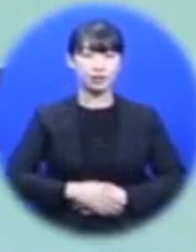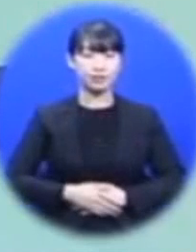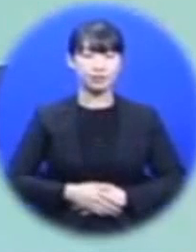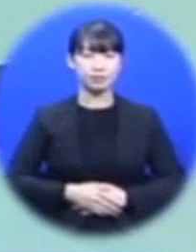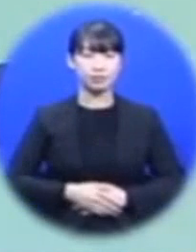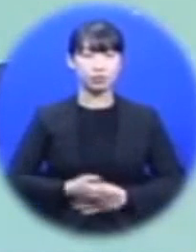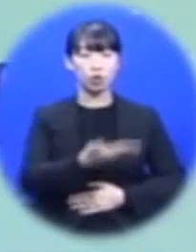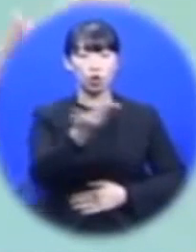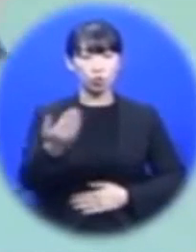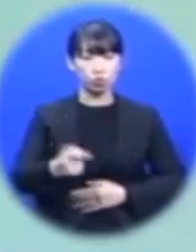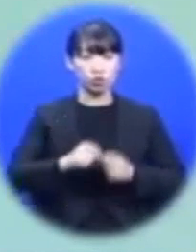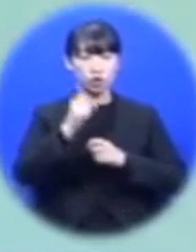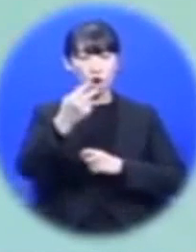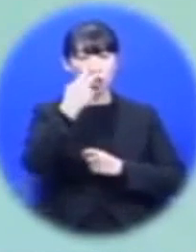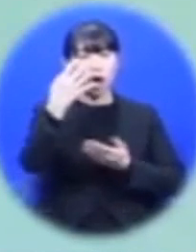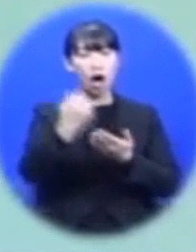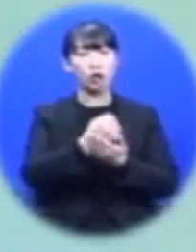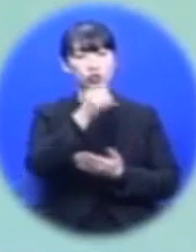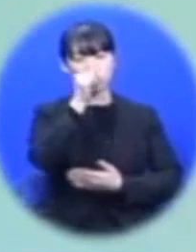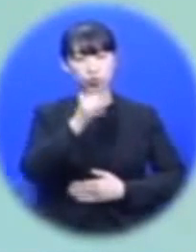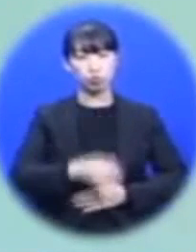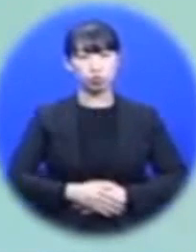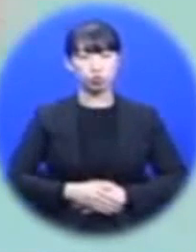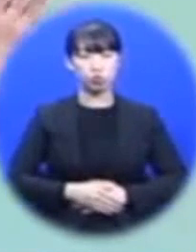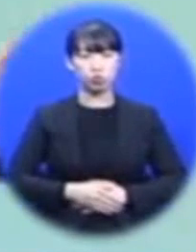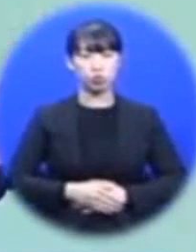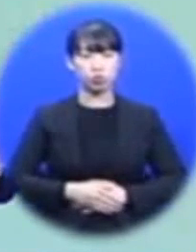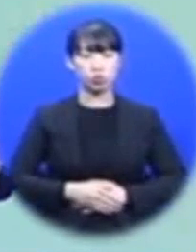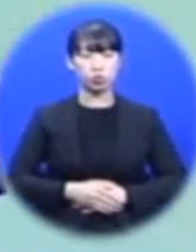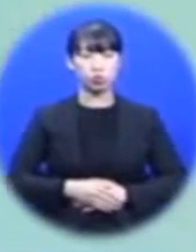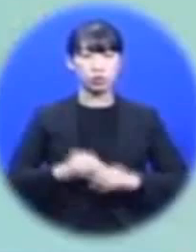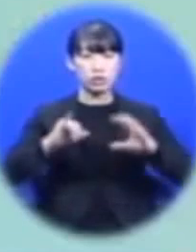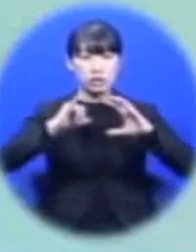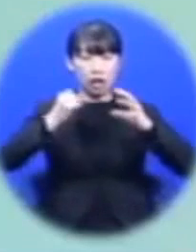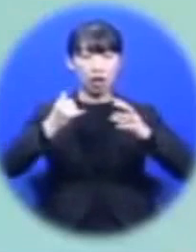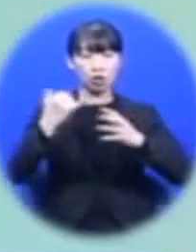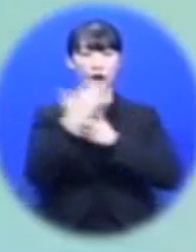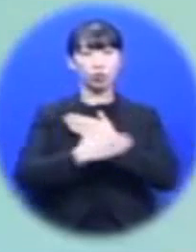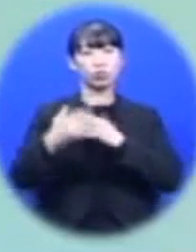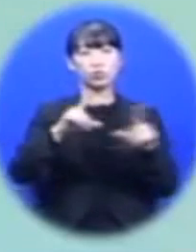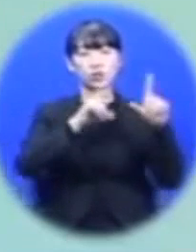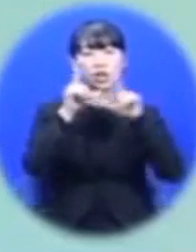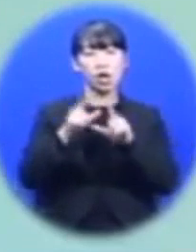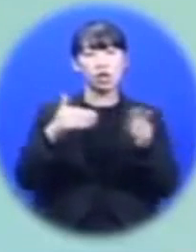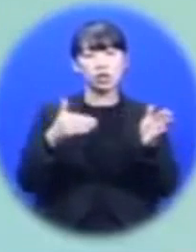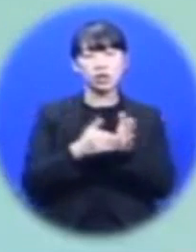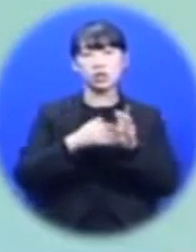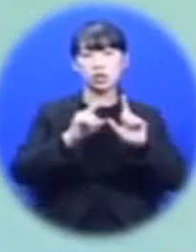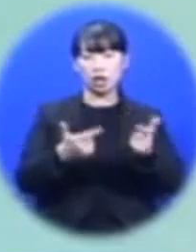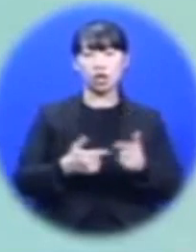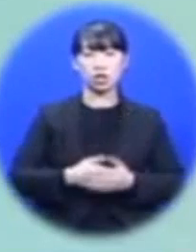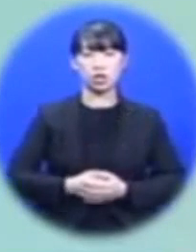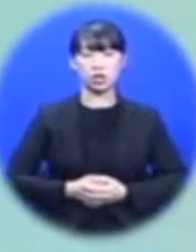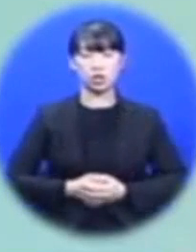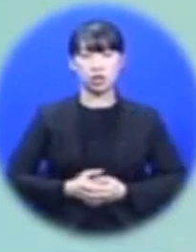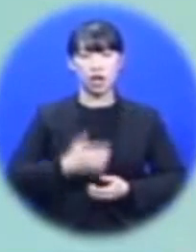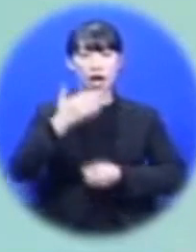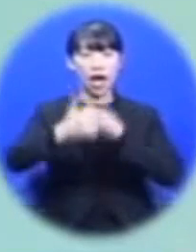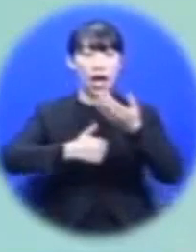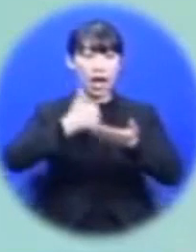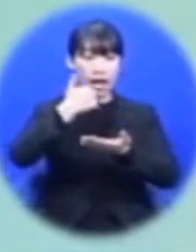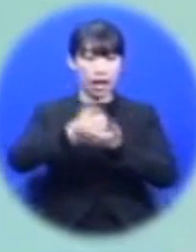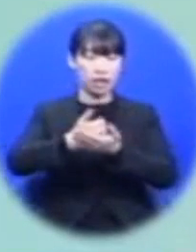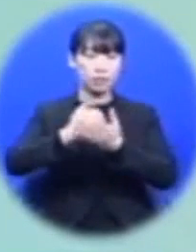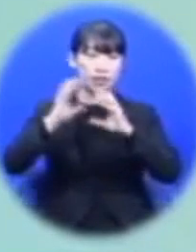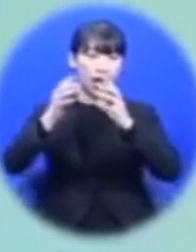있다는 거예요이 세상에 육신의 삶이 전부가 아니라는 겁니다이 세상이 전부가 아니고 하나님의 나라가 있다는 것을